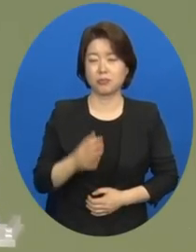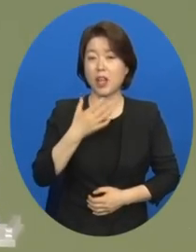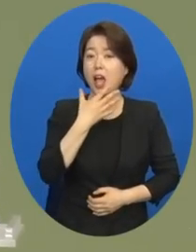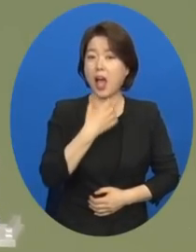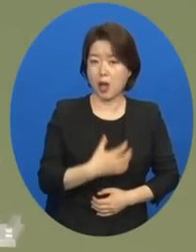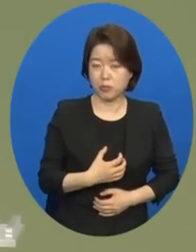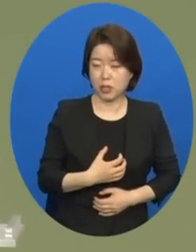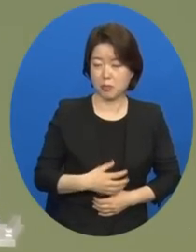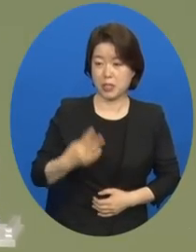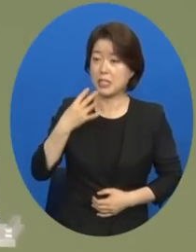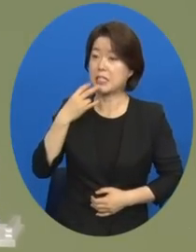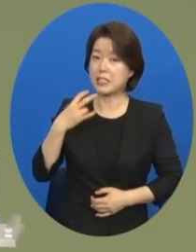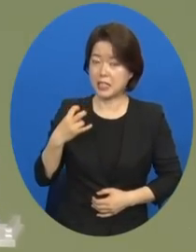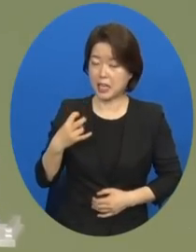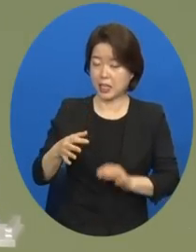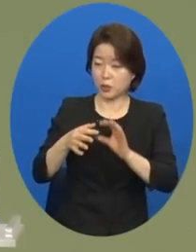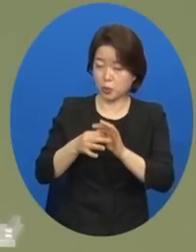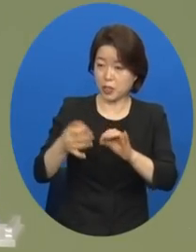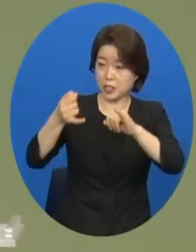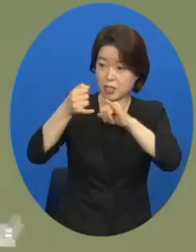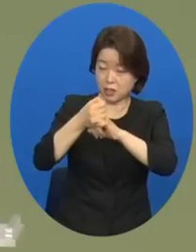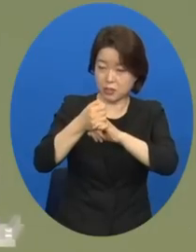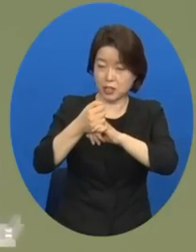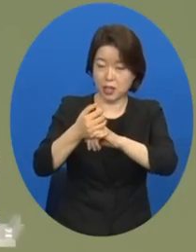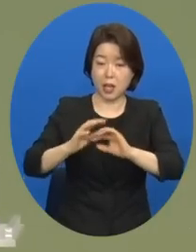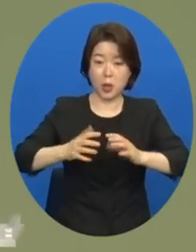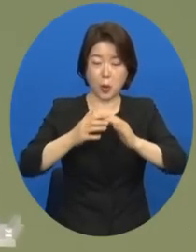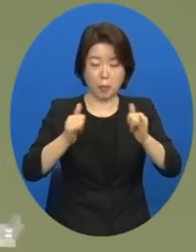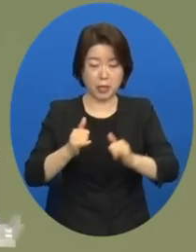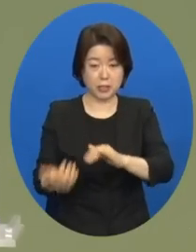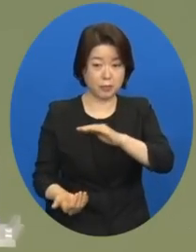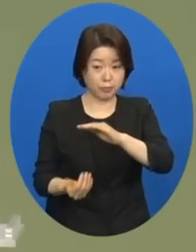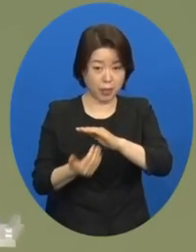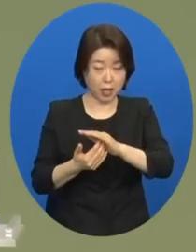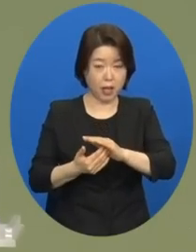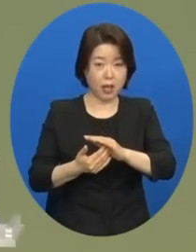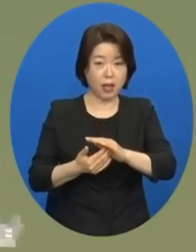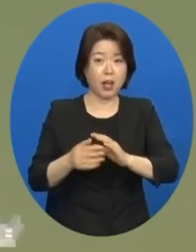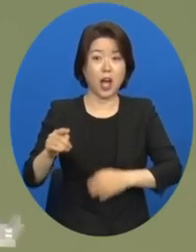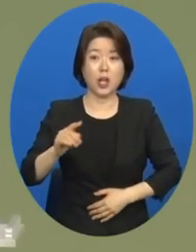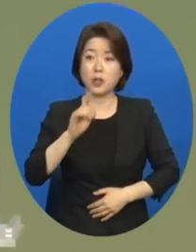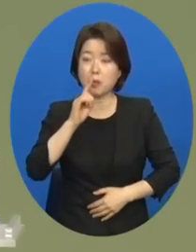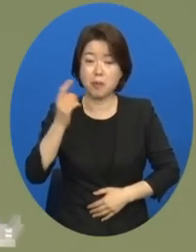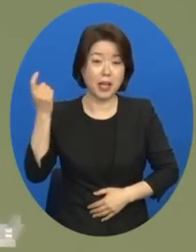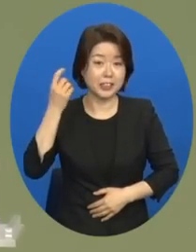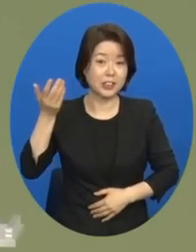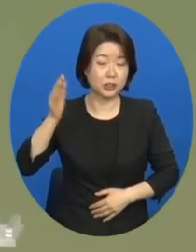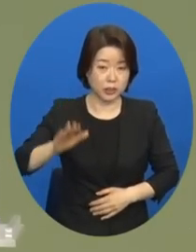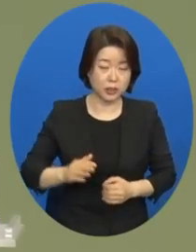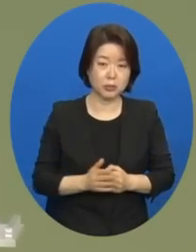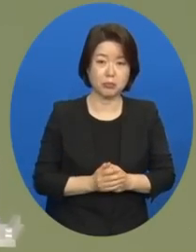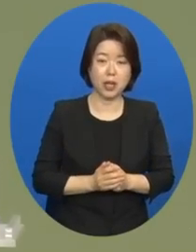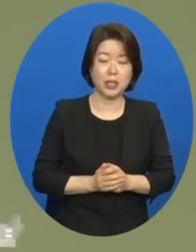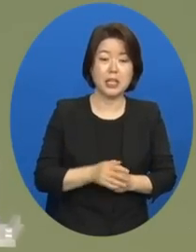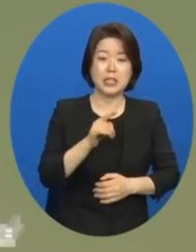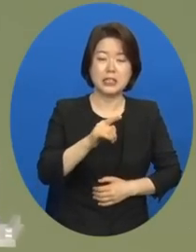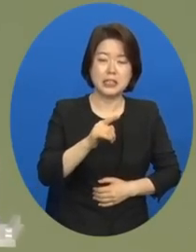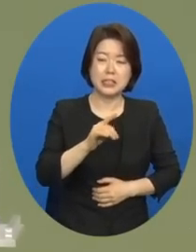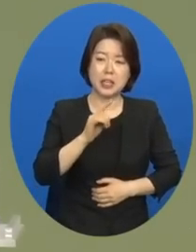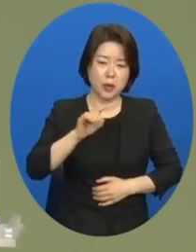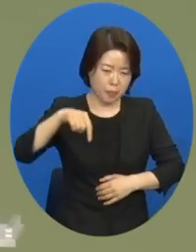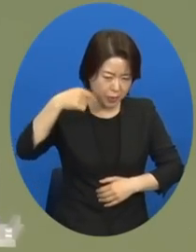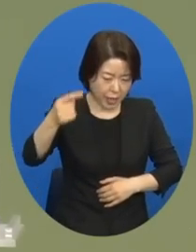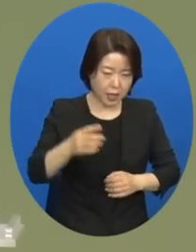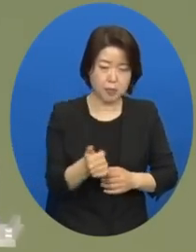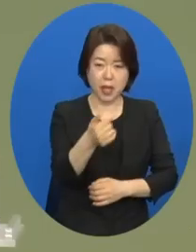통해서 언약 백성을 세우실 것이라는 약속을 들었음에도 이삭을 나온 후에 화가를 첩으로 맞이했던 잘못된 일을